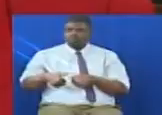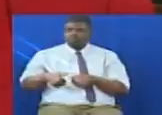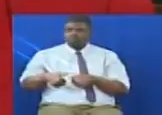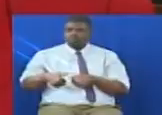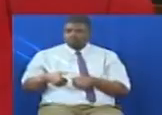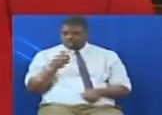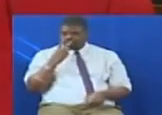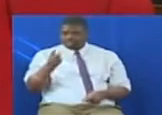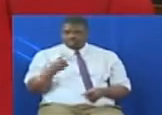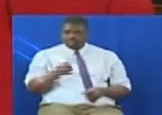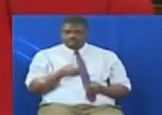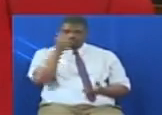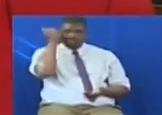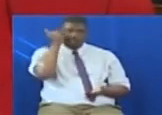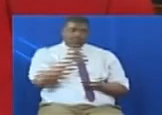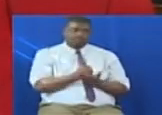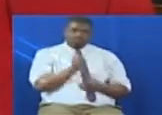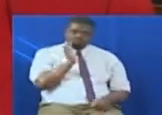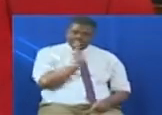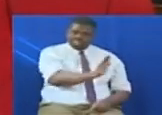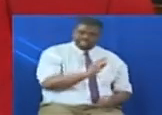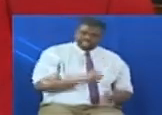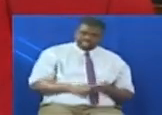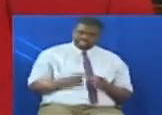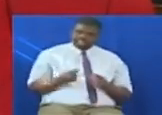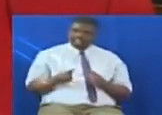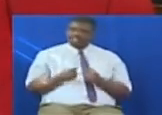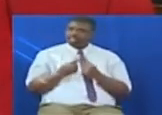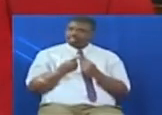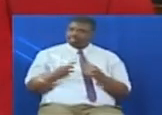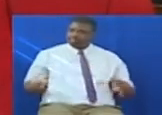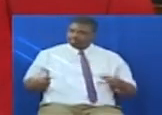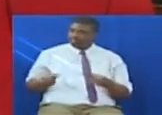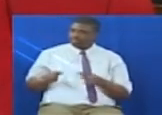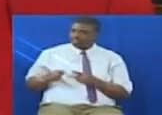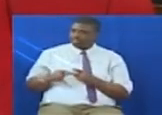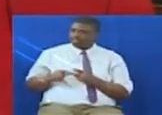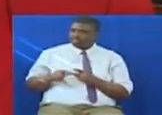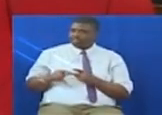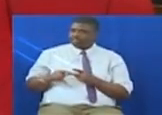maamuzi yake ni against the tradition.